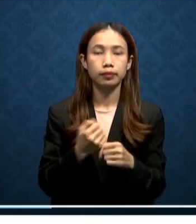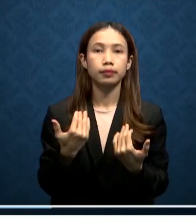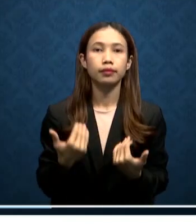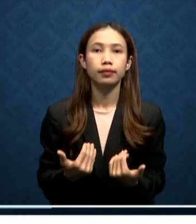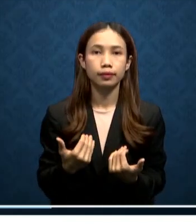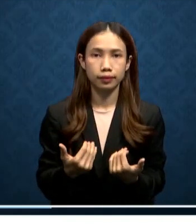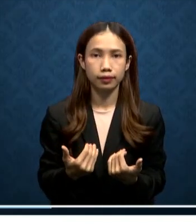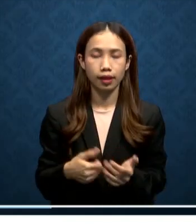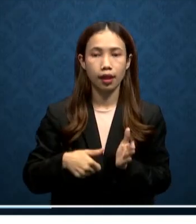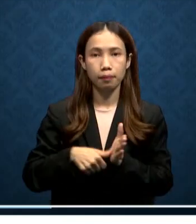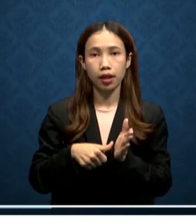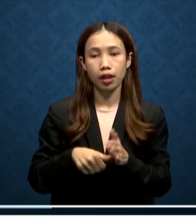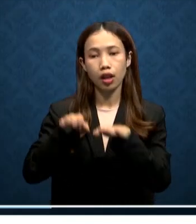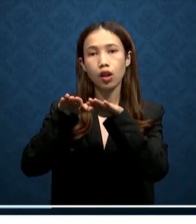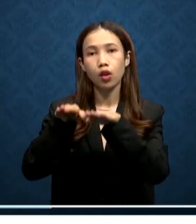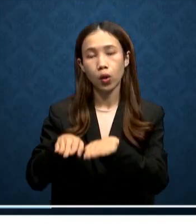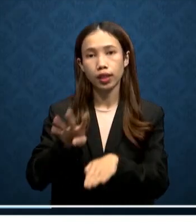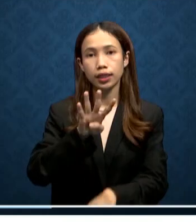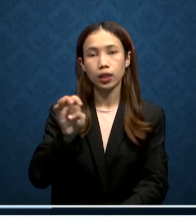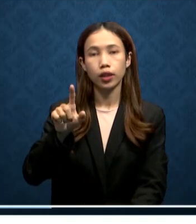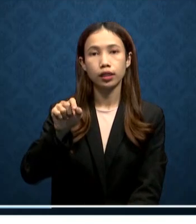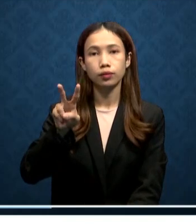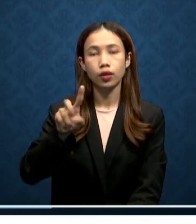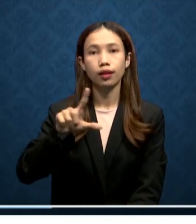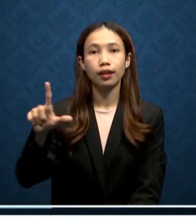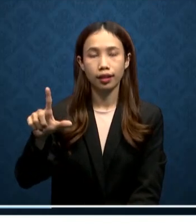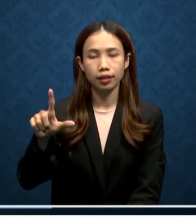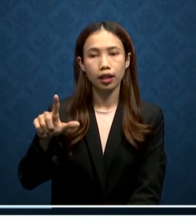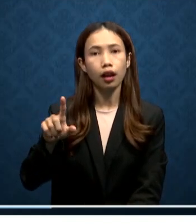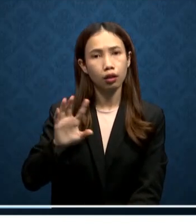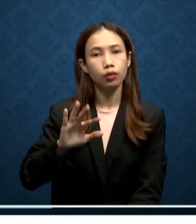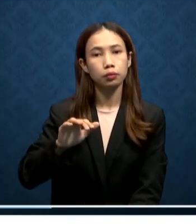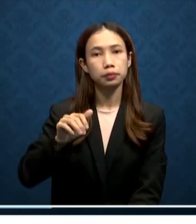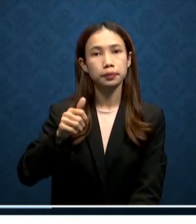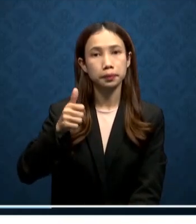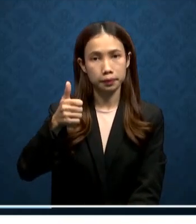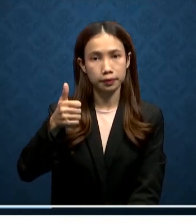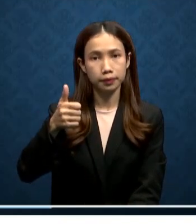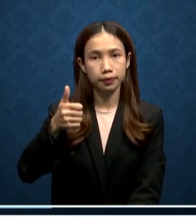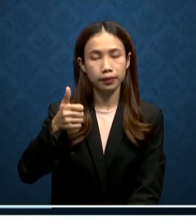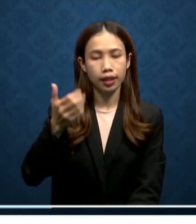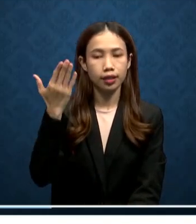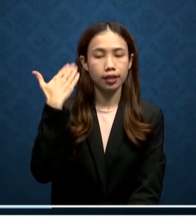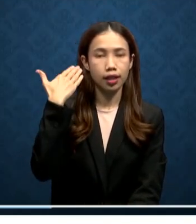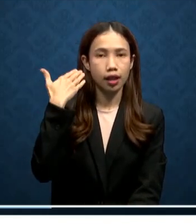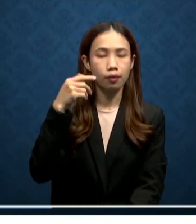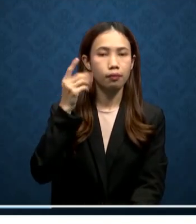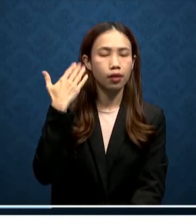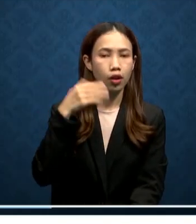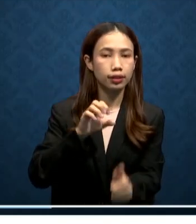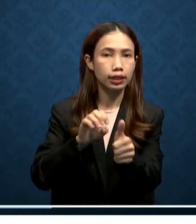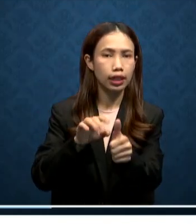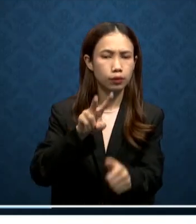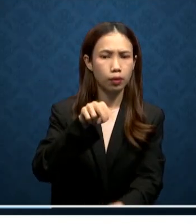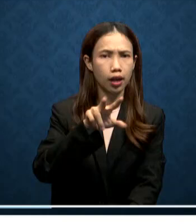เอ่อลูกนี้ลดเหลือ422ล้านนะก็เห็นว่าดีขึ้นมากนะจากที่เราเคยตั้งข้อสังเกต